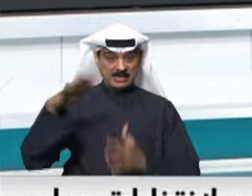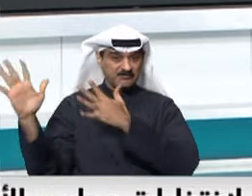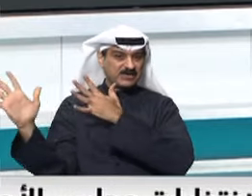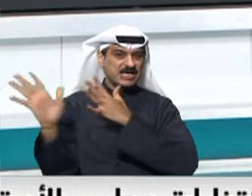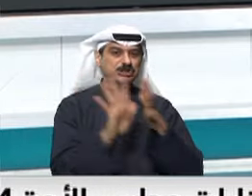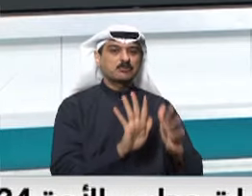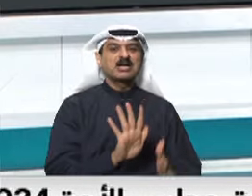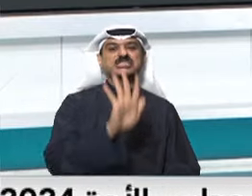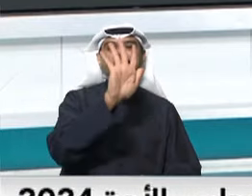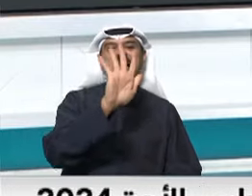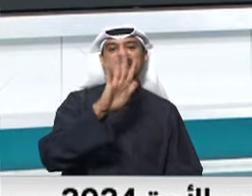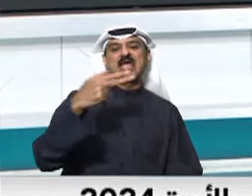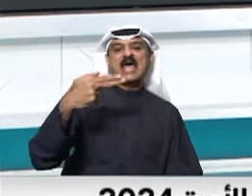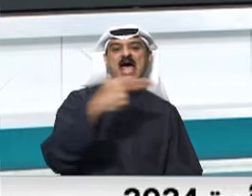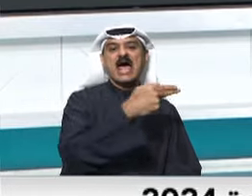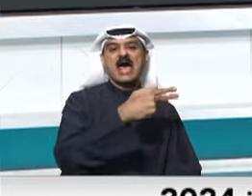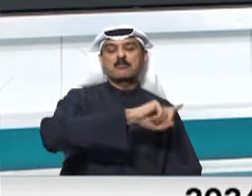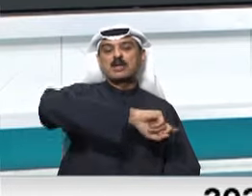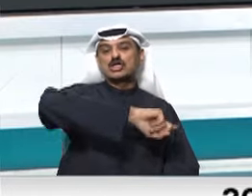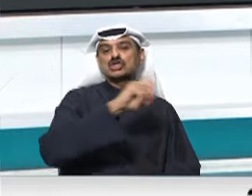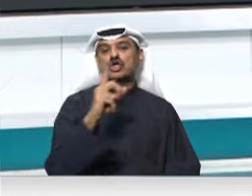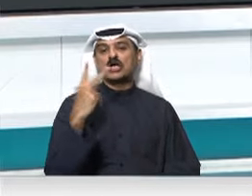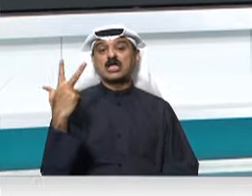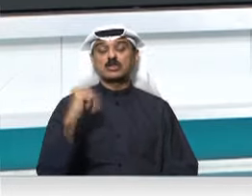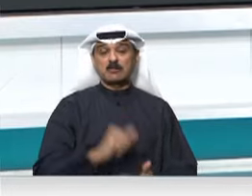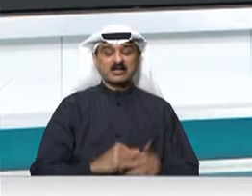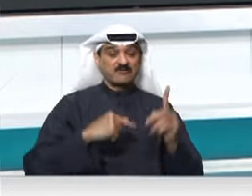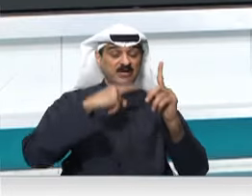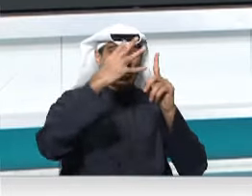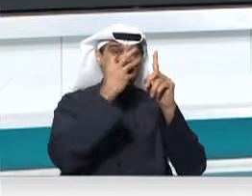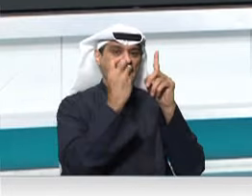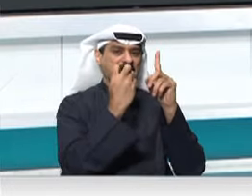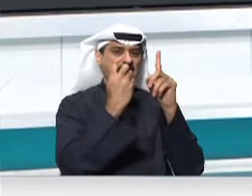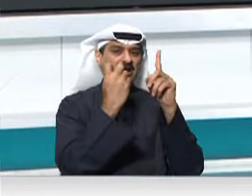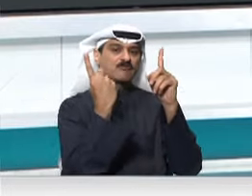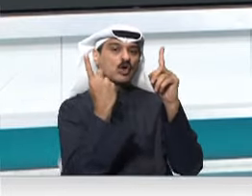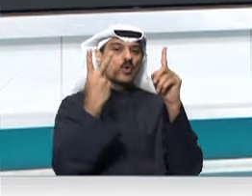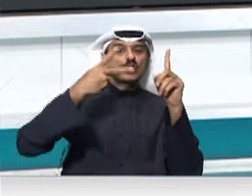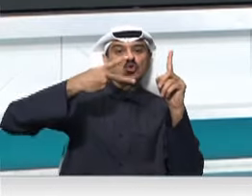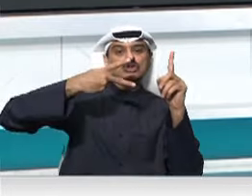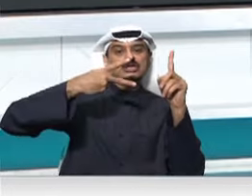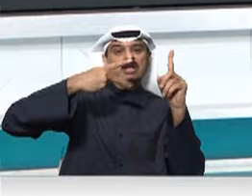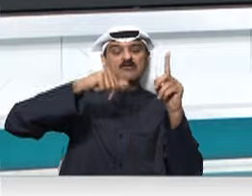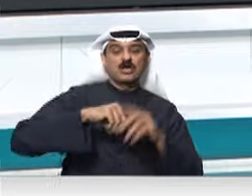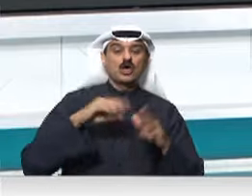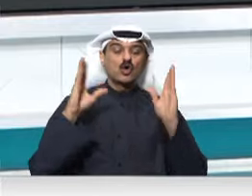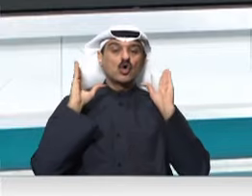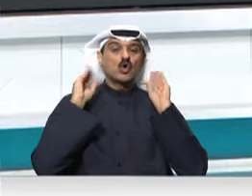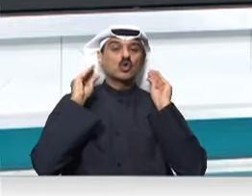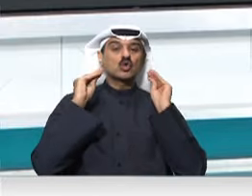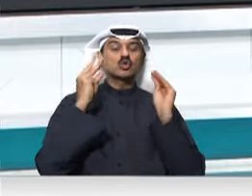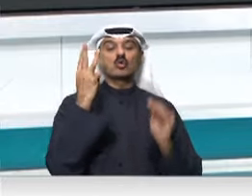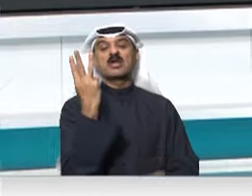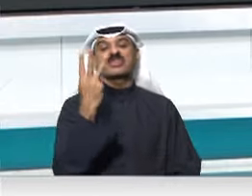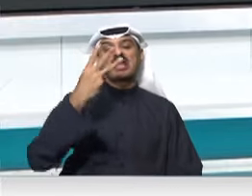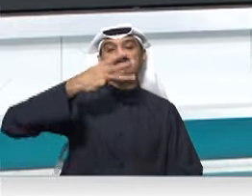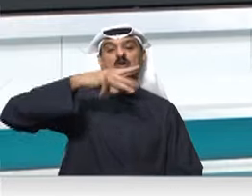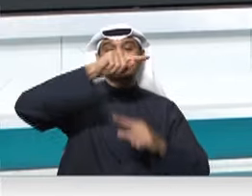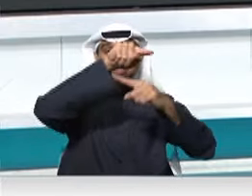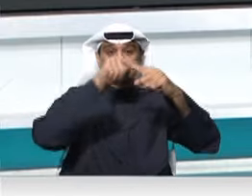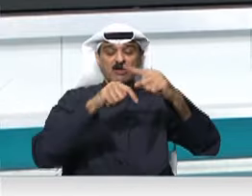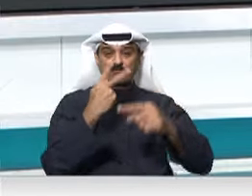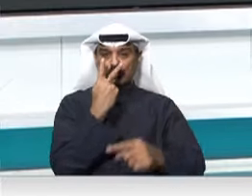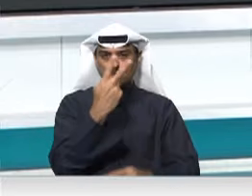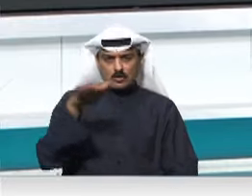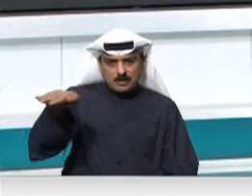الرياح حاليا 8 م في الساعه سما صافيه والحراره حاليا في مدينه الكويت 21 درجه مئويه والرطوبه النسبيه 33% والرؤيه